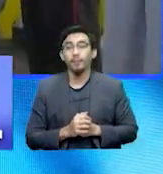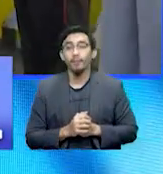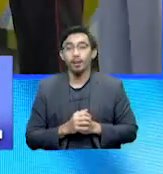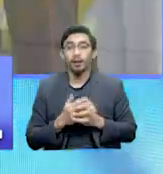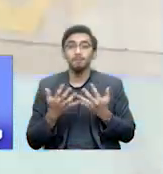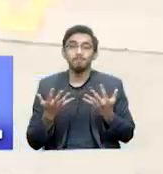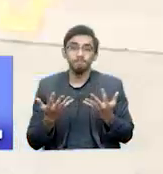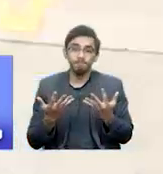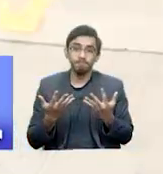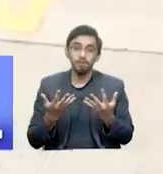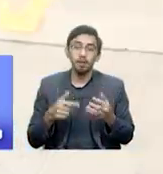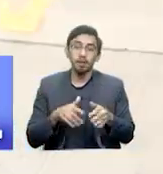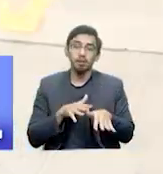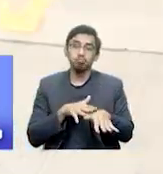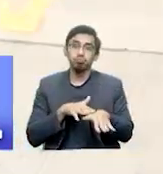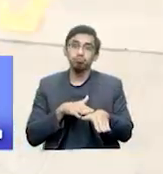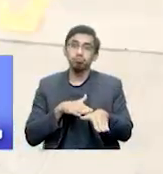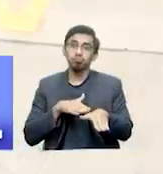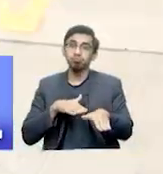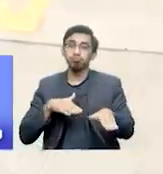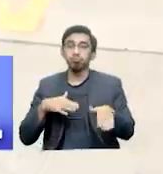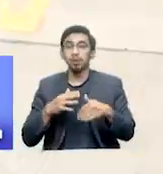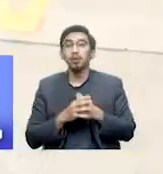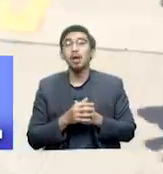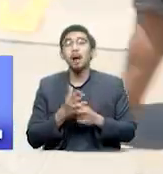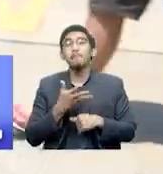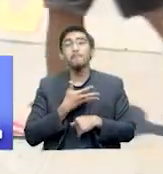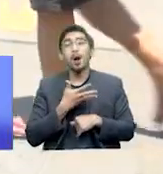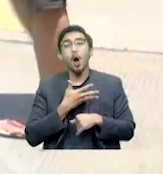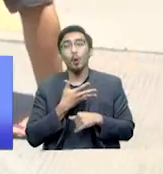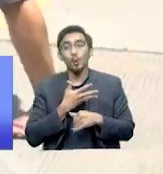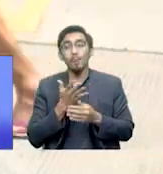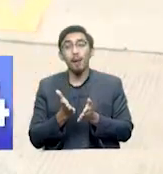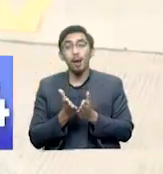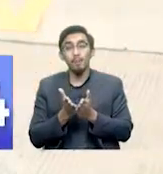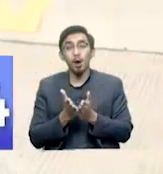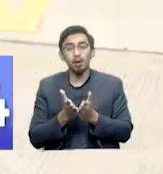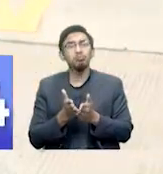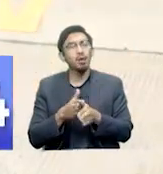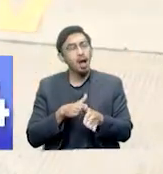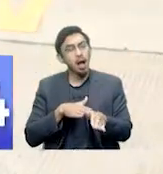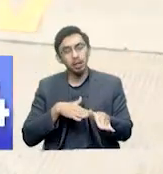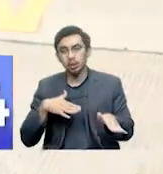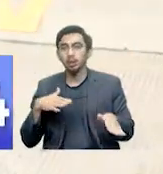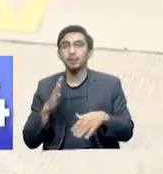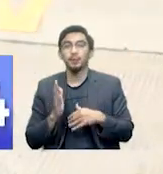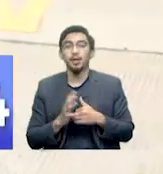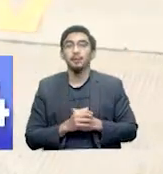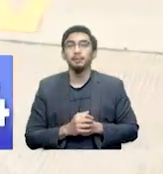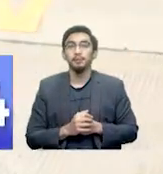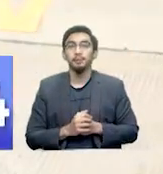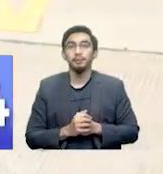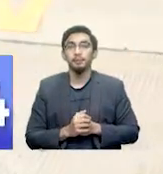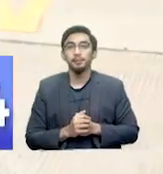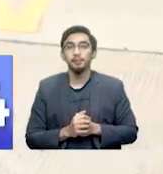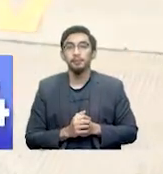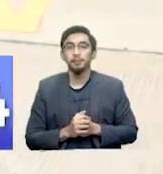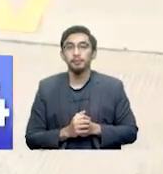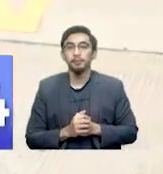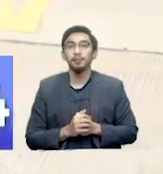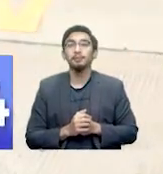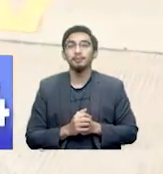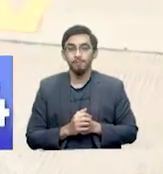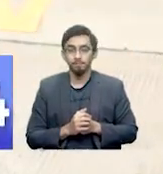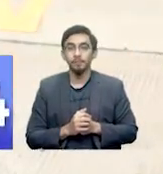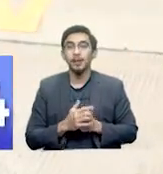cukup panjang di kawasan menuju ke kawasan Pelabuhan Merak, Banten ini. Rizky. Baik, terima kasih. Salam Rahmat melaporkan